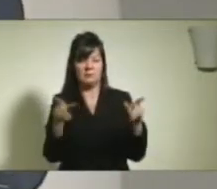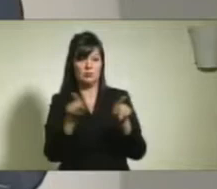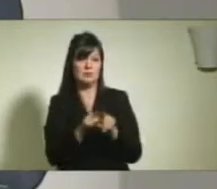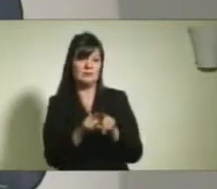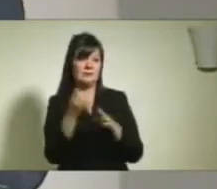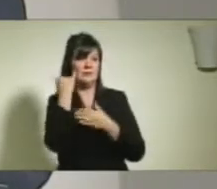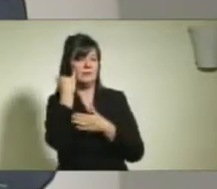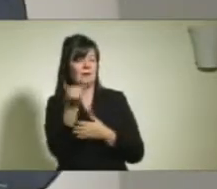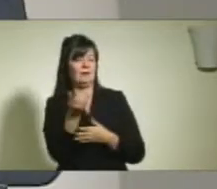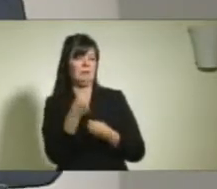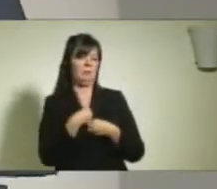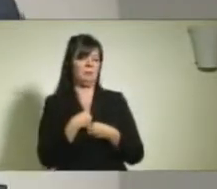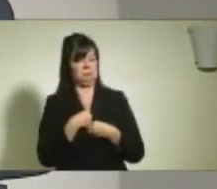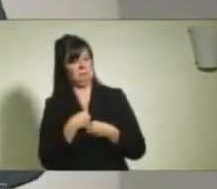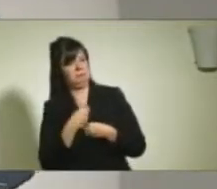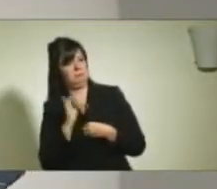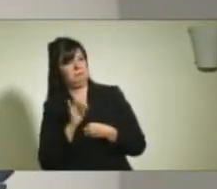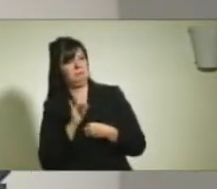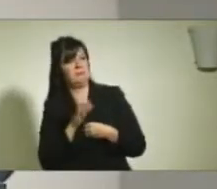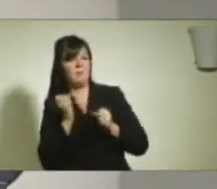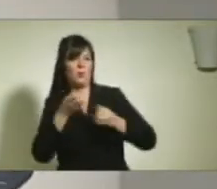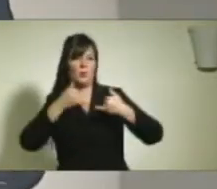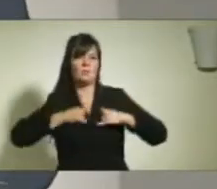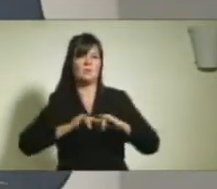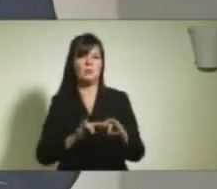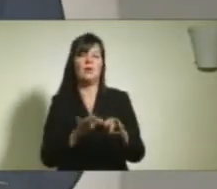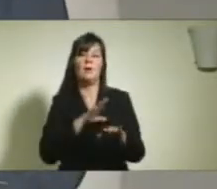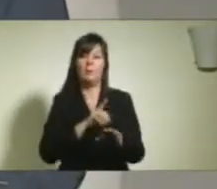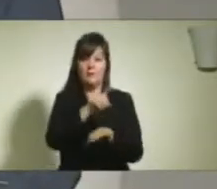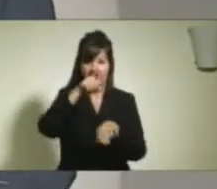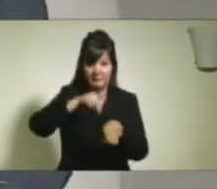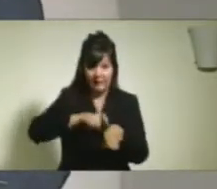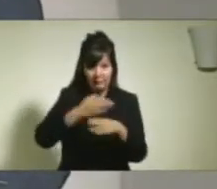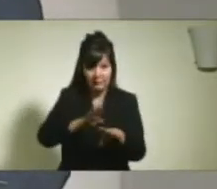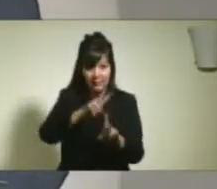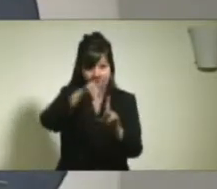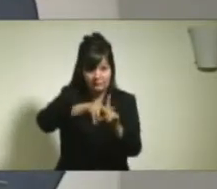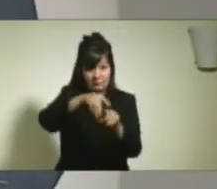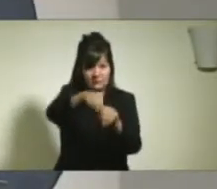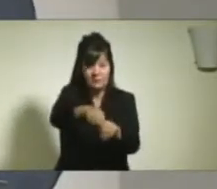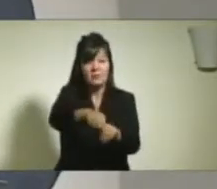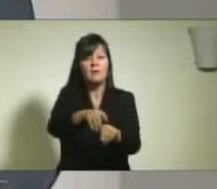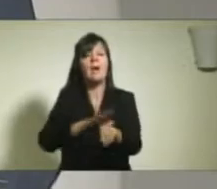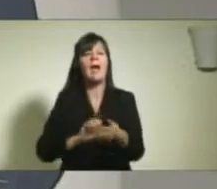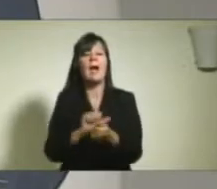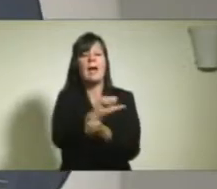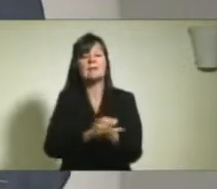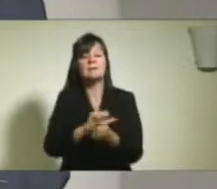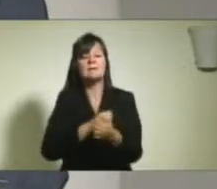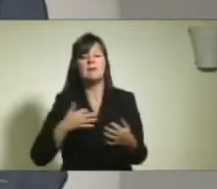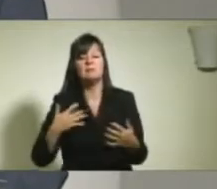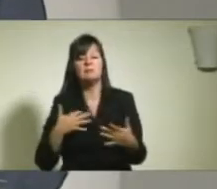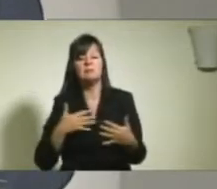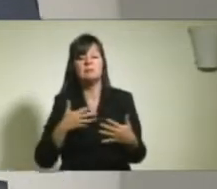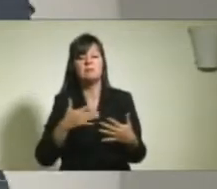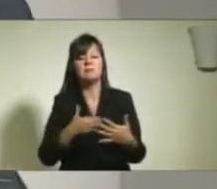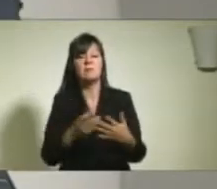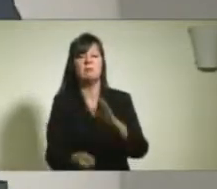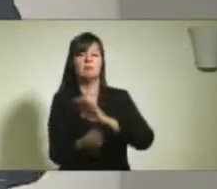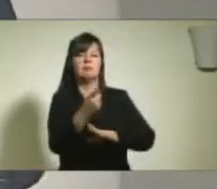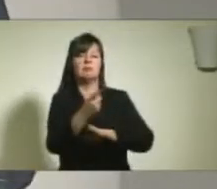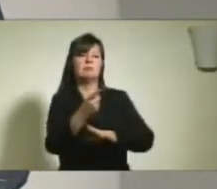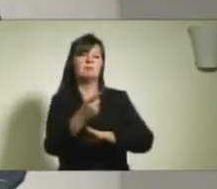pour continuer. On a déjà des dates de prévues, ce qu'on voit pour des activités où on peut avancer la banque postale.